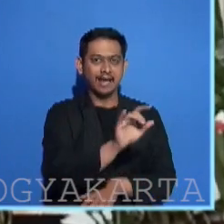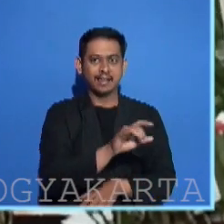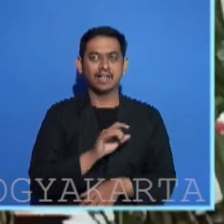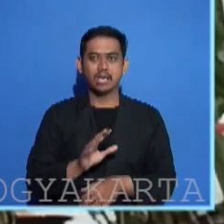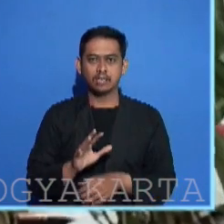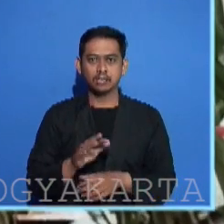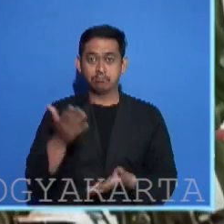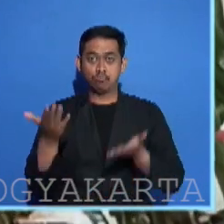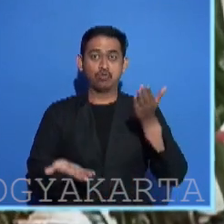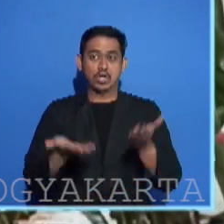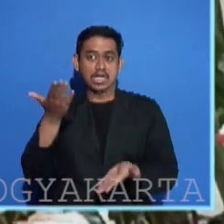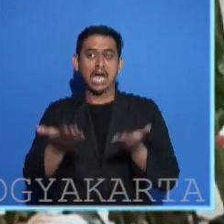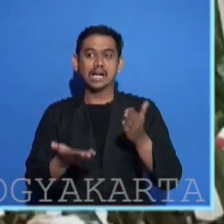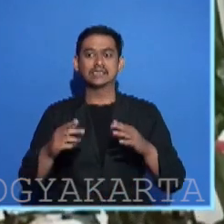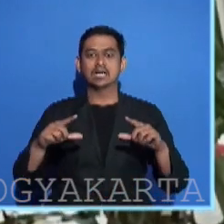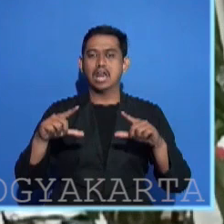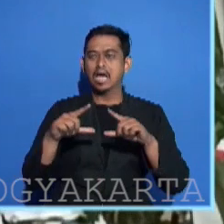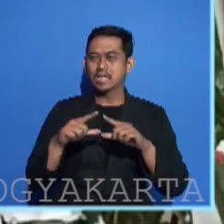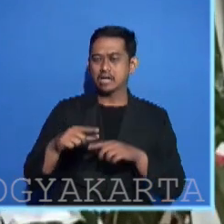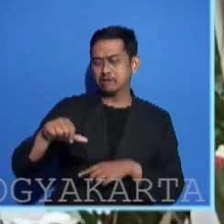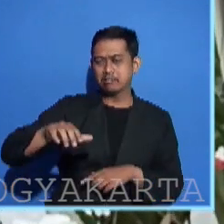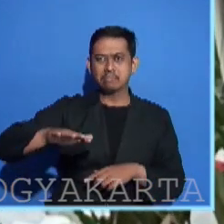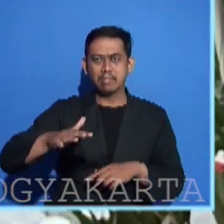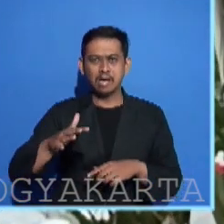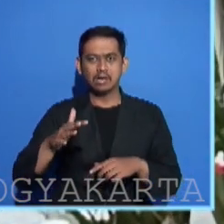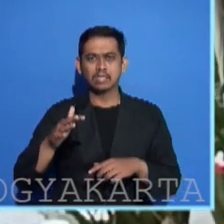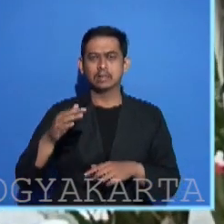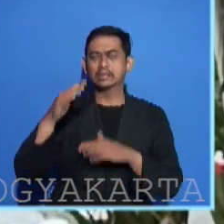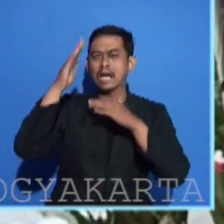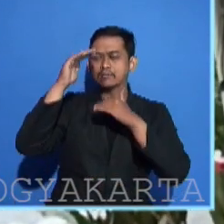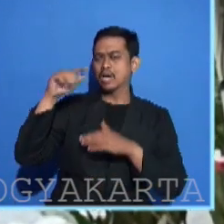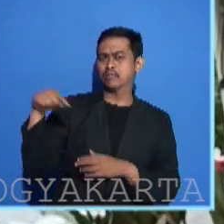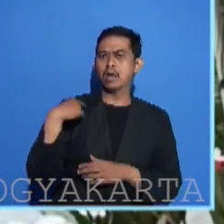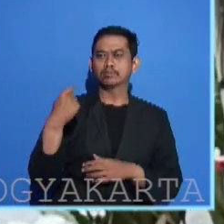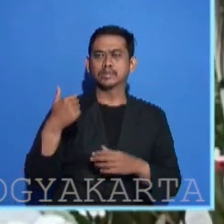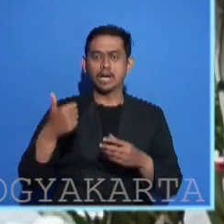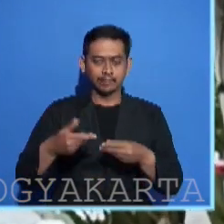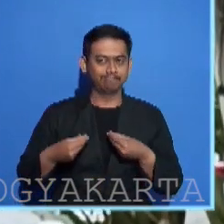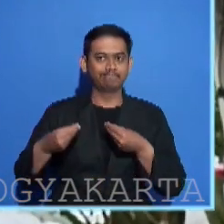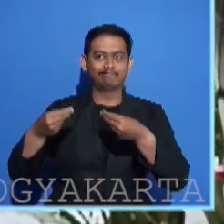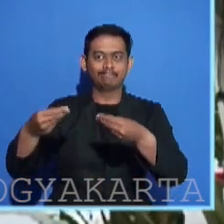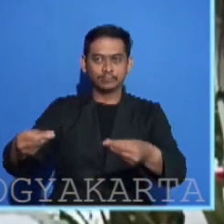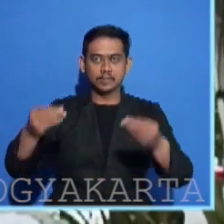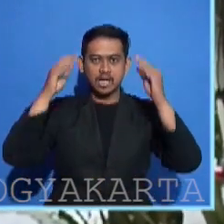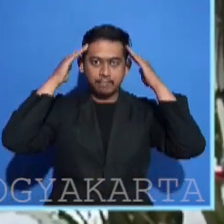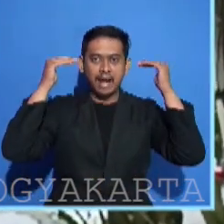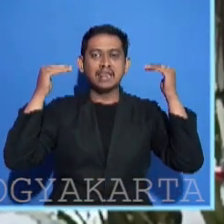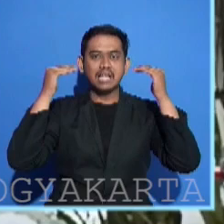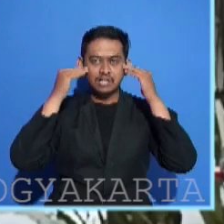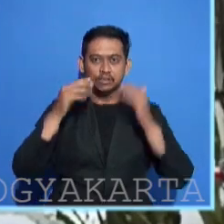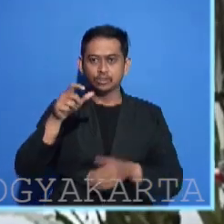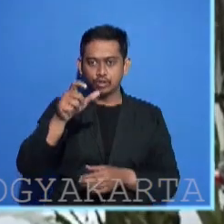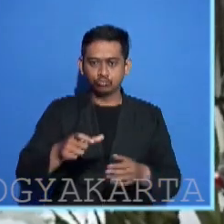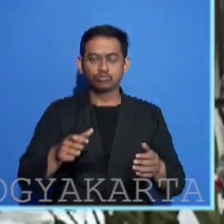bagus atau gimana kalau harapan kamu sih yang yang diberikan kepada itu yang yang baik yang normal begitu biar nanti